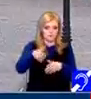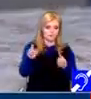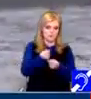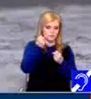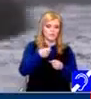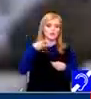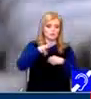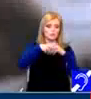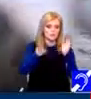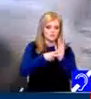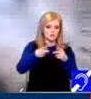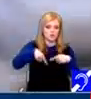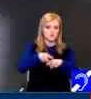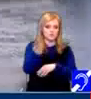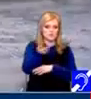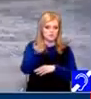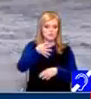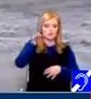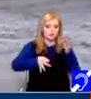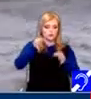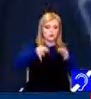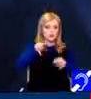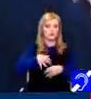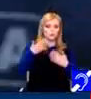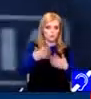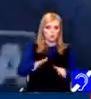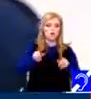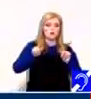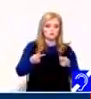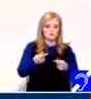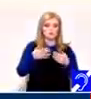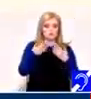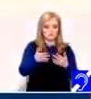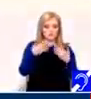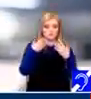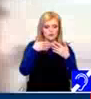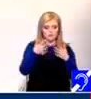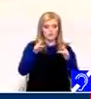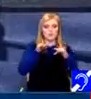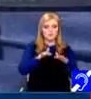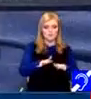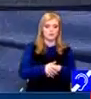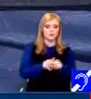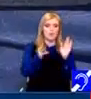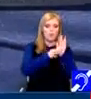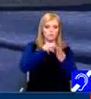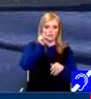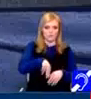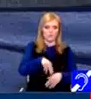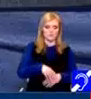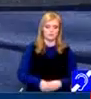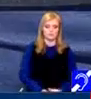pentru organizarea cerșetoriei, instanțele de judecată au emis 4 sentințe de condamnare pentru 8